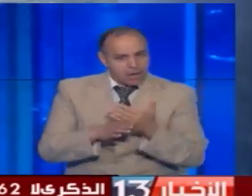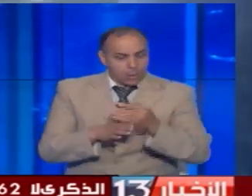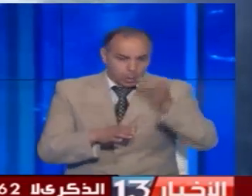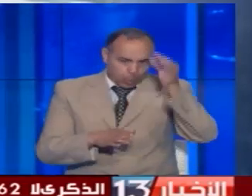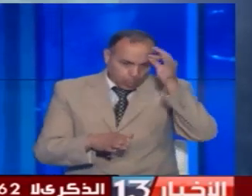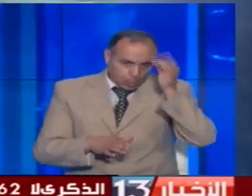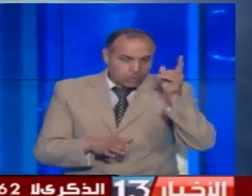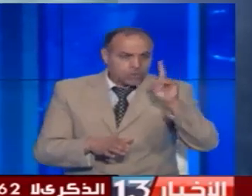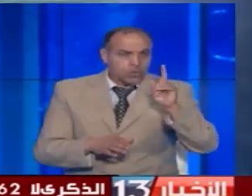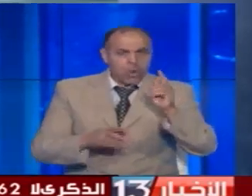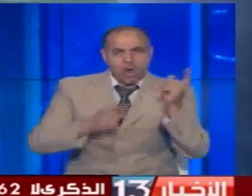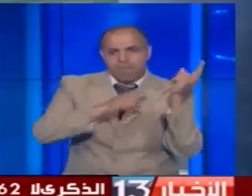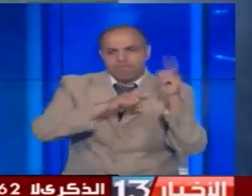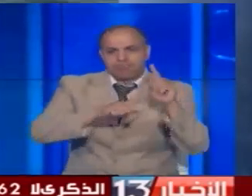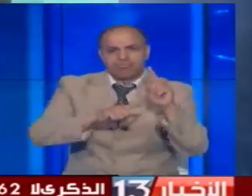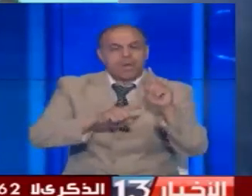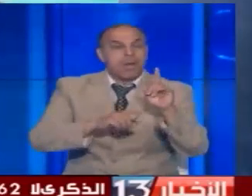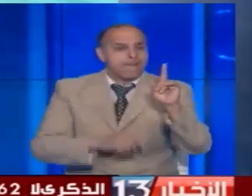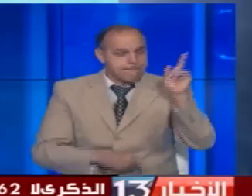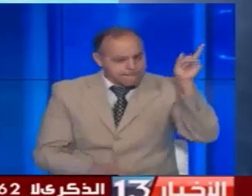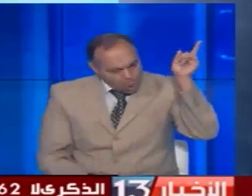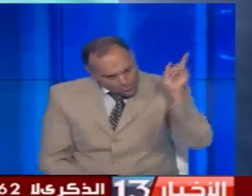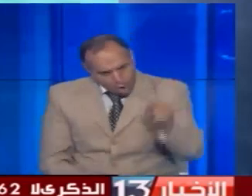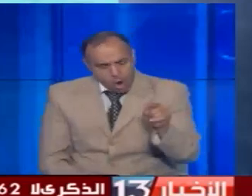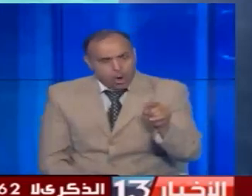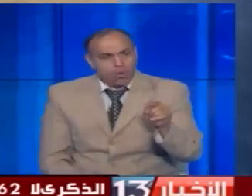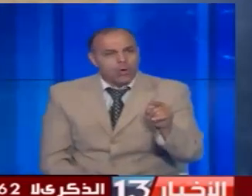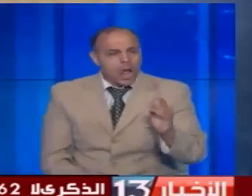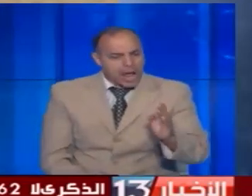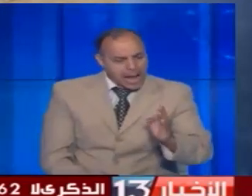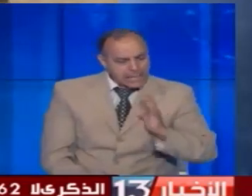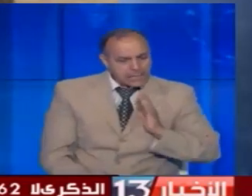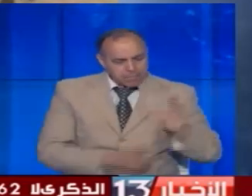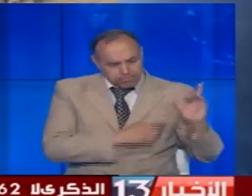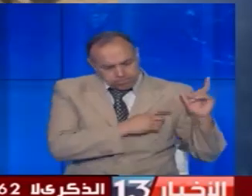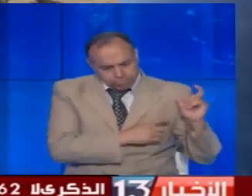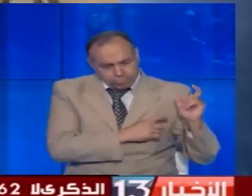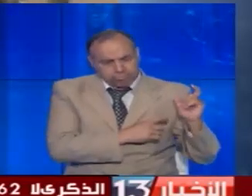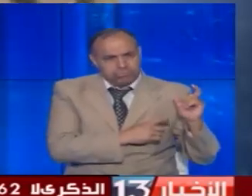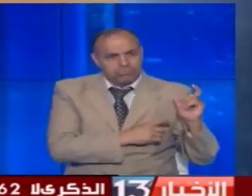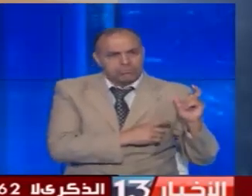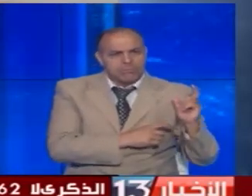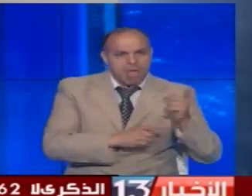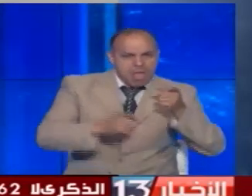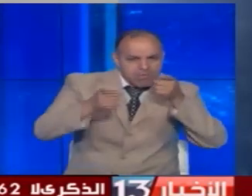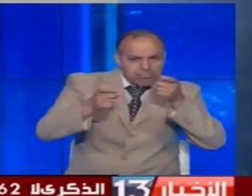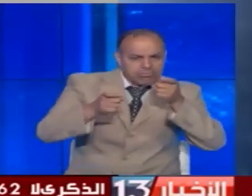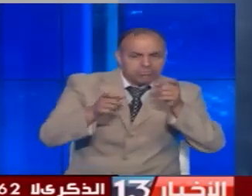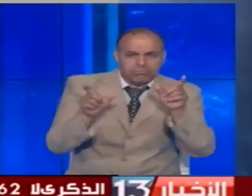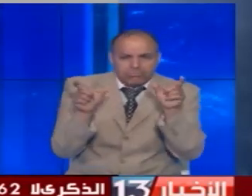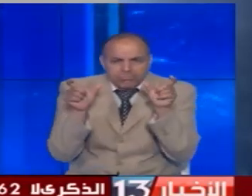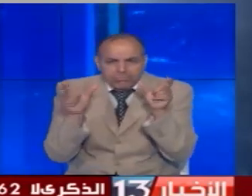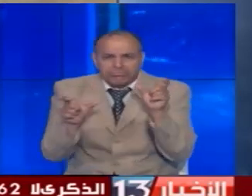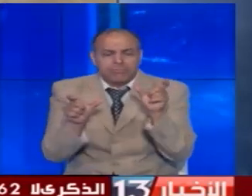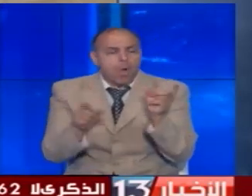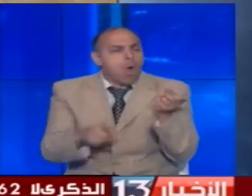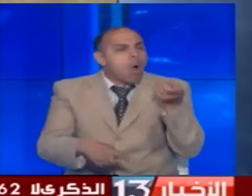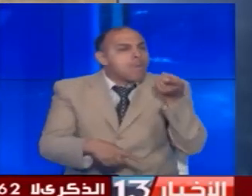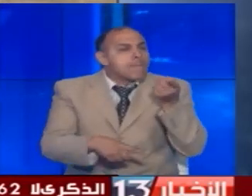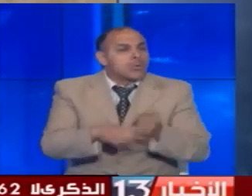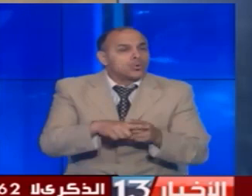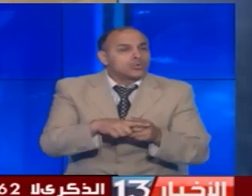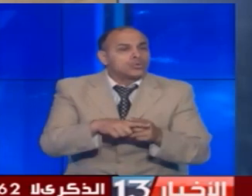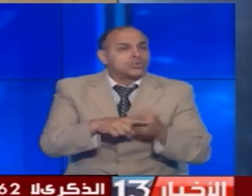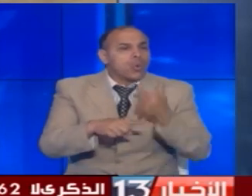للوطنية والفداء فحسب، وليس قوات مسلحة تردع وتحرس فقط، بل هو أيضا